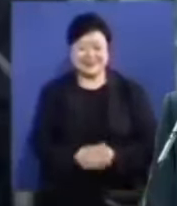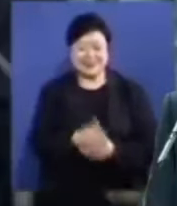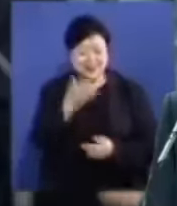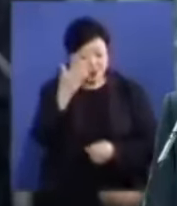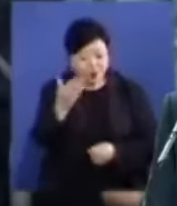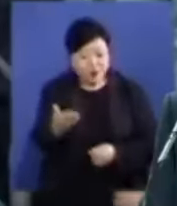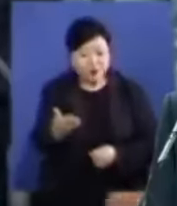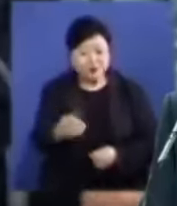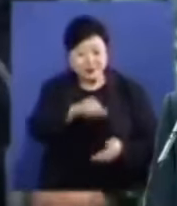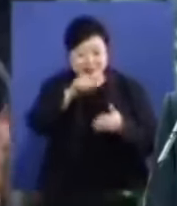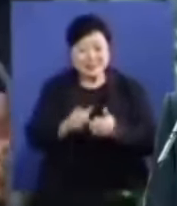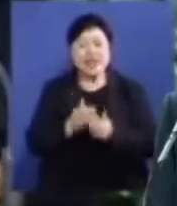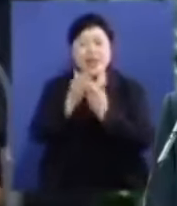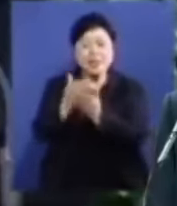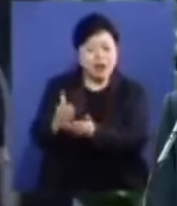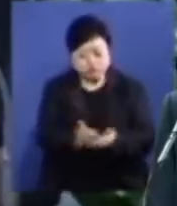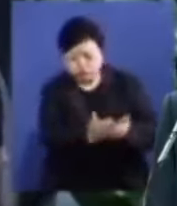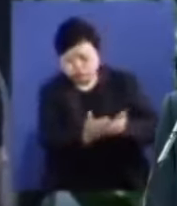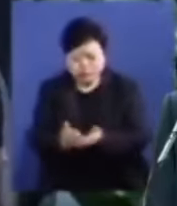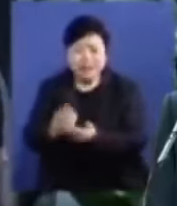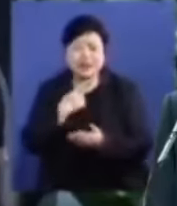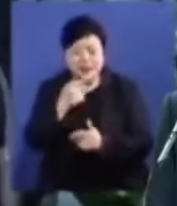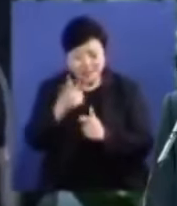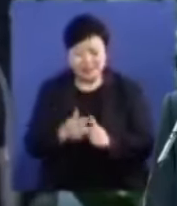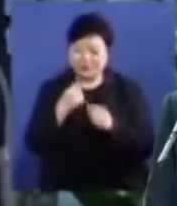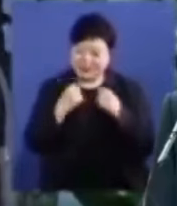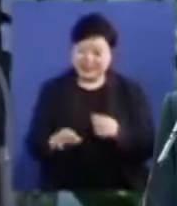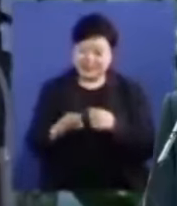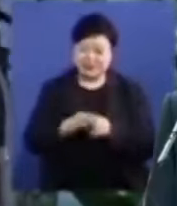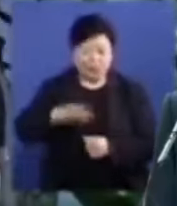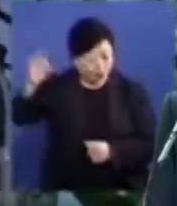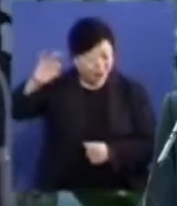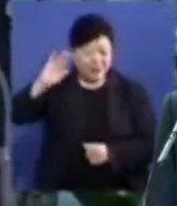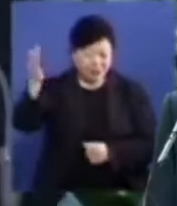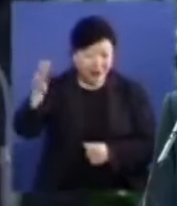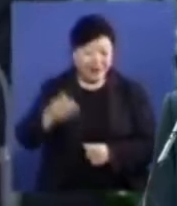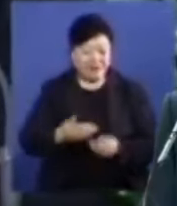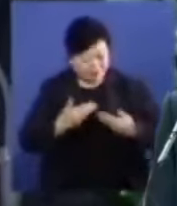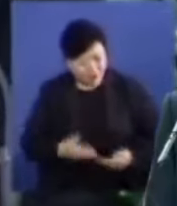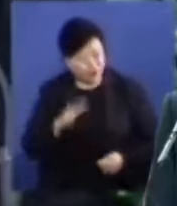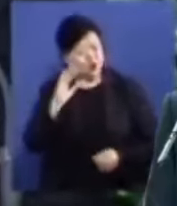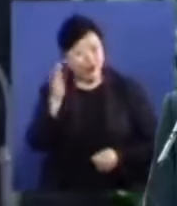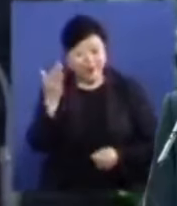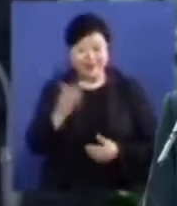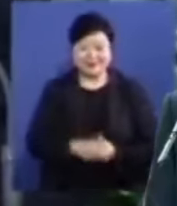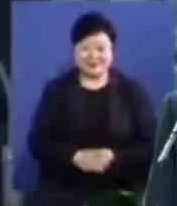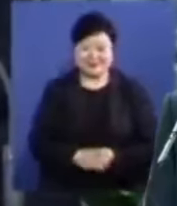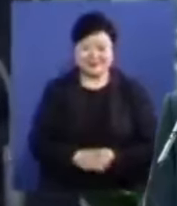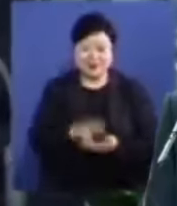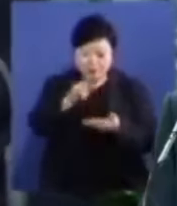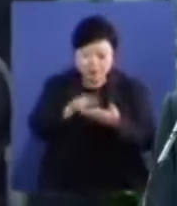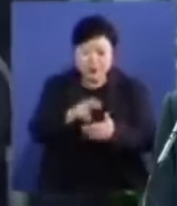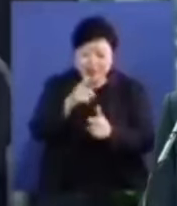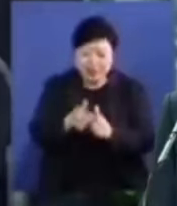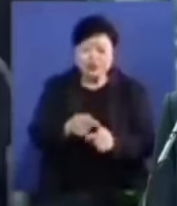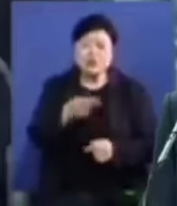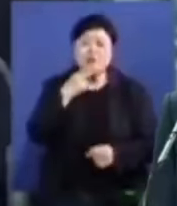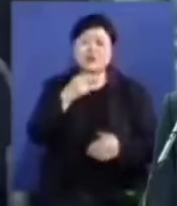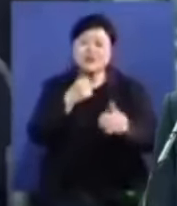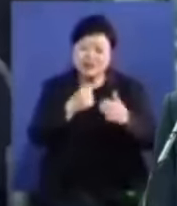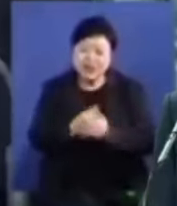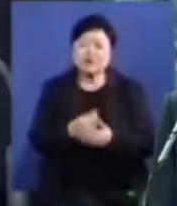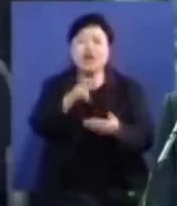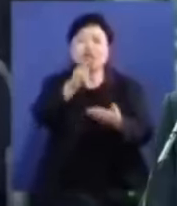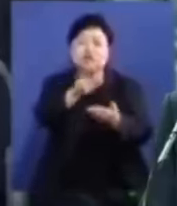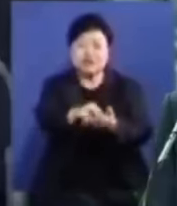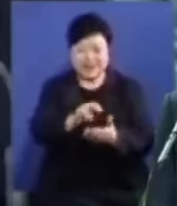여러분의 인생의 배가 풍랑을 만나도 예수님만 계시면 오케이, 잠잠해지는 것입니다. 문제는 예수님 안 계시는 게